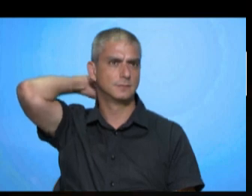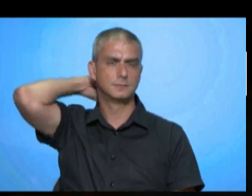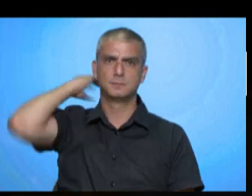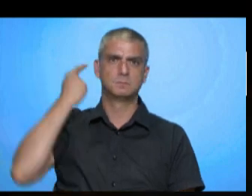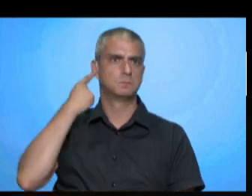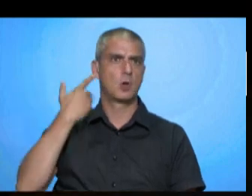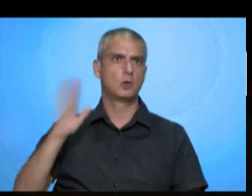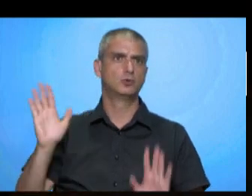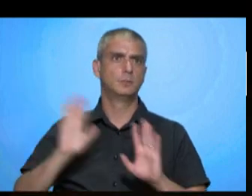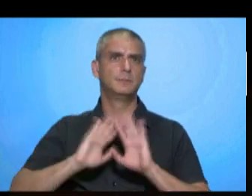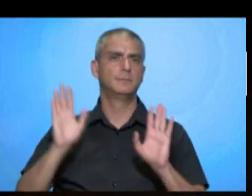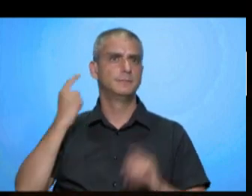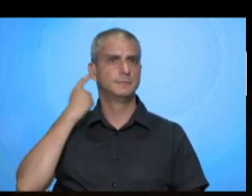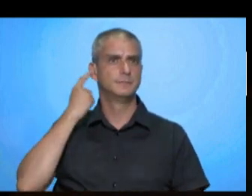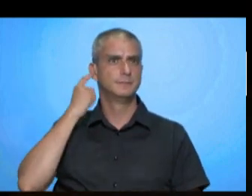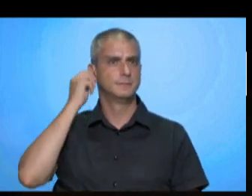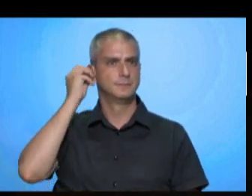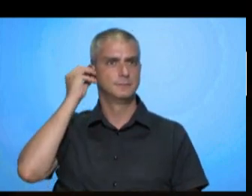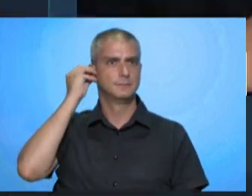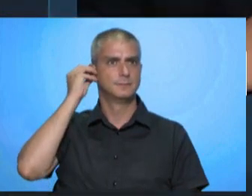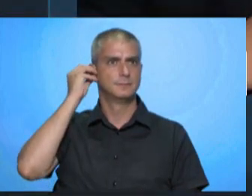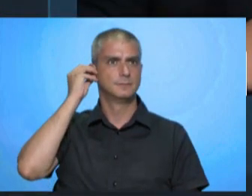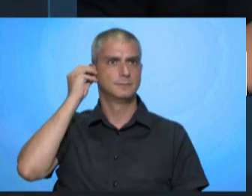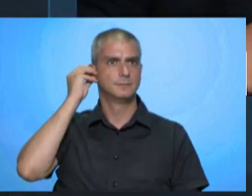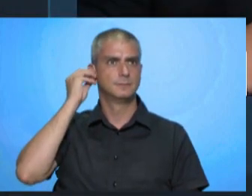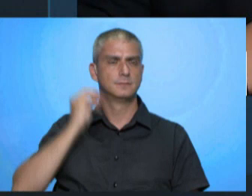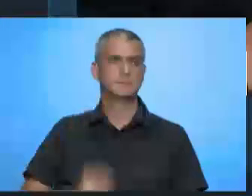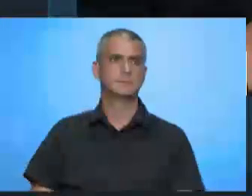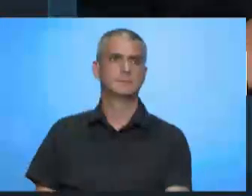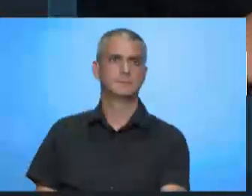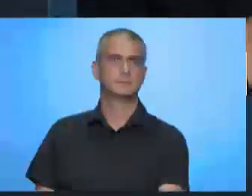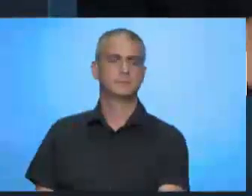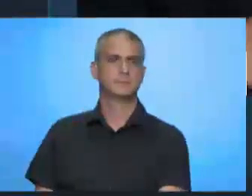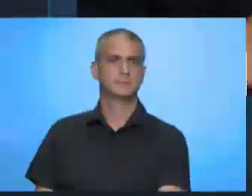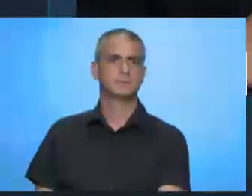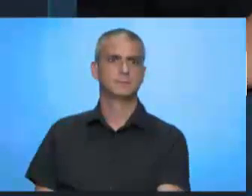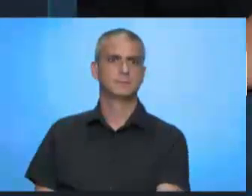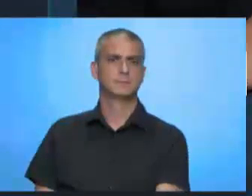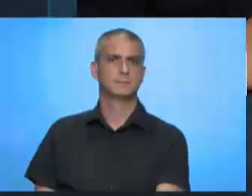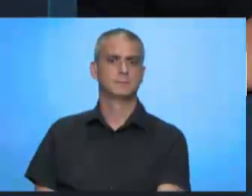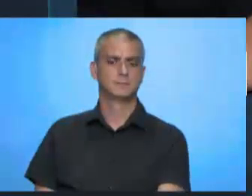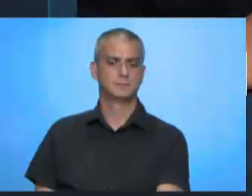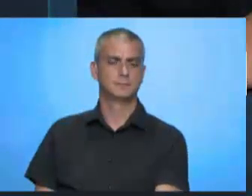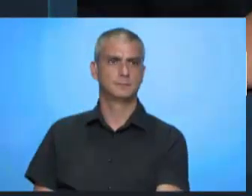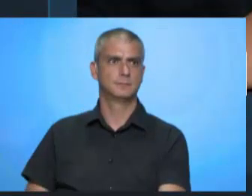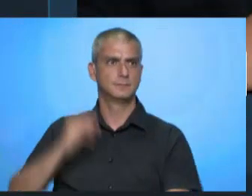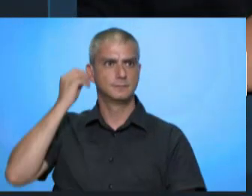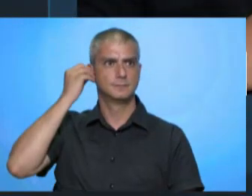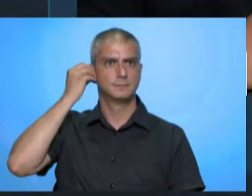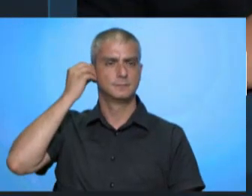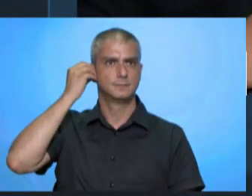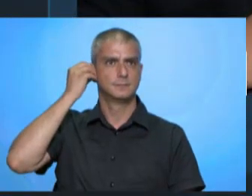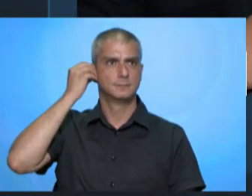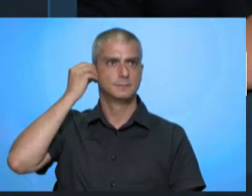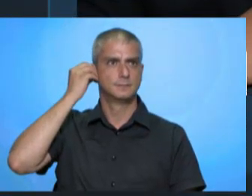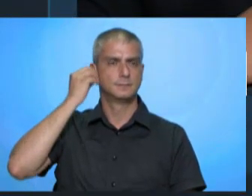על פי החשד נרצחה על ידי הגרוש שלה. ללוויה הזאת מגיעים עשרות מכרים, חברים ובני משפחה,